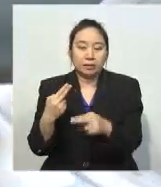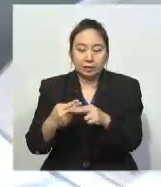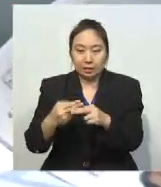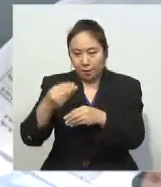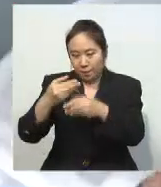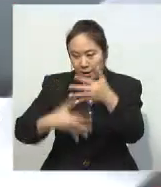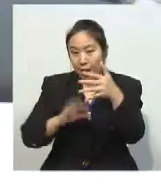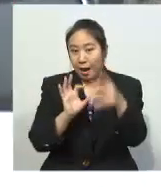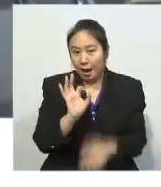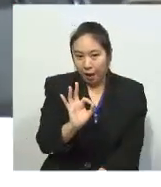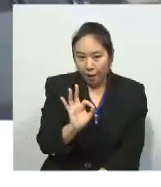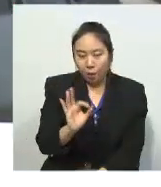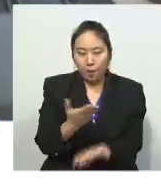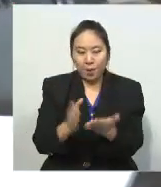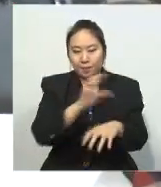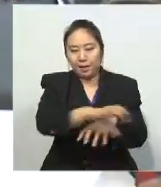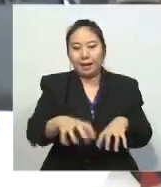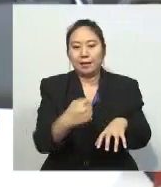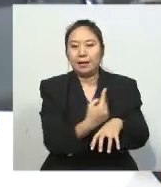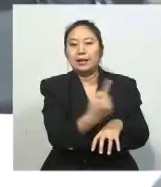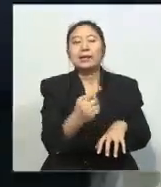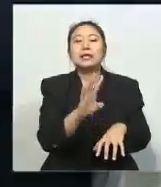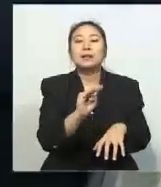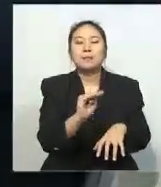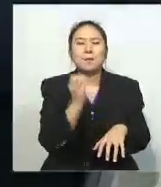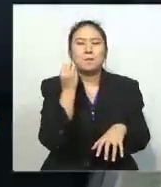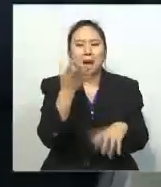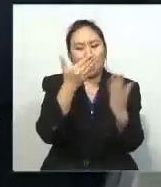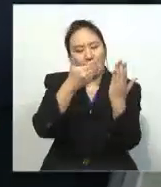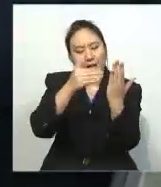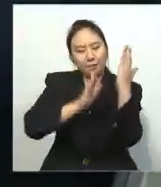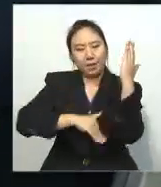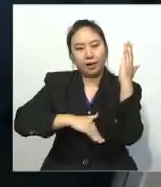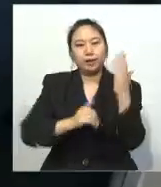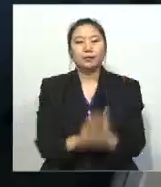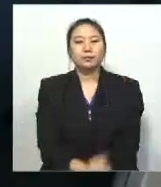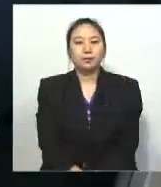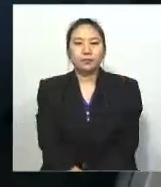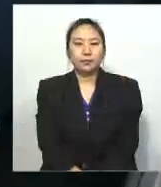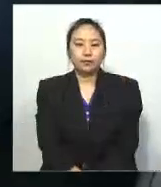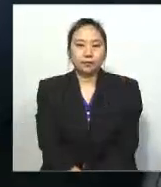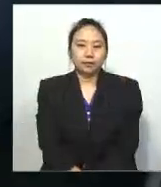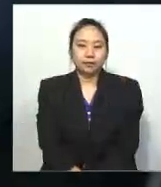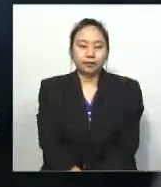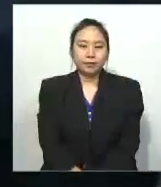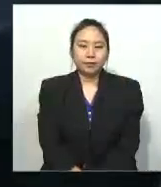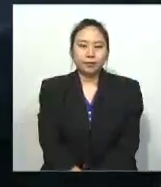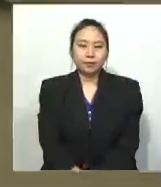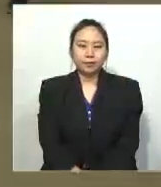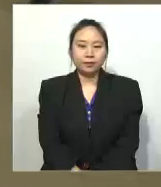9คนส.ส.แบบแบ่งเขต40คนครับส่วนใหญ่เป็นพื้นที่ภาคอีสานและก็ภาคใต้ครับ